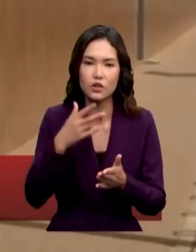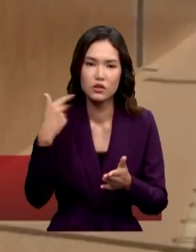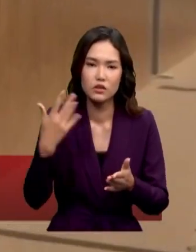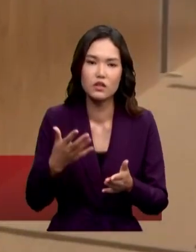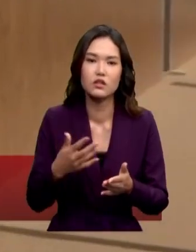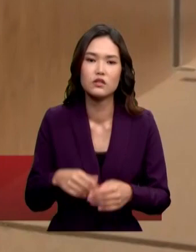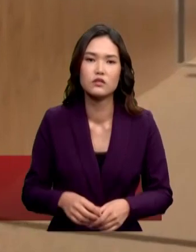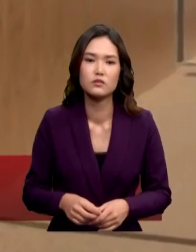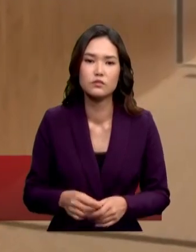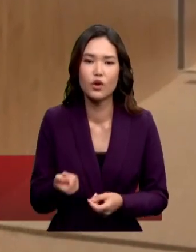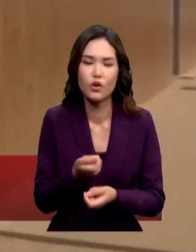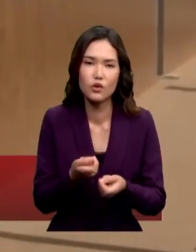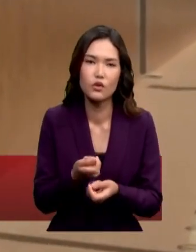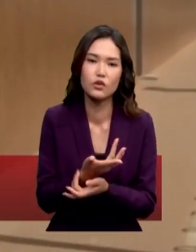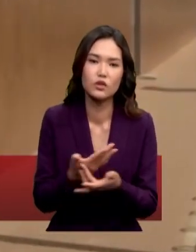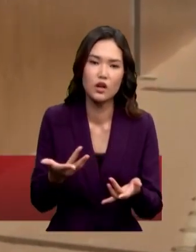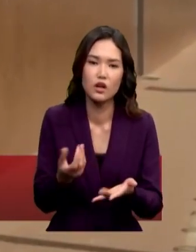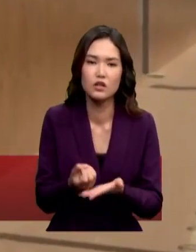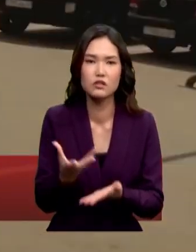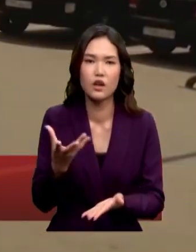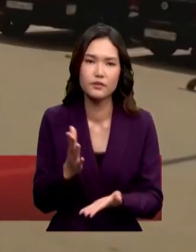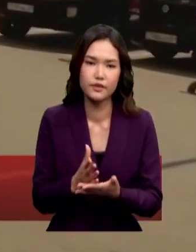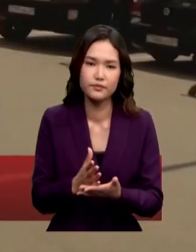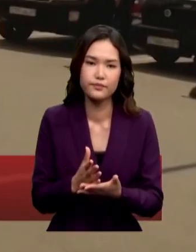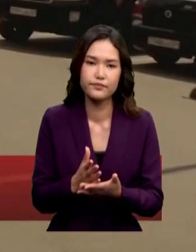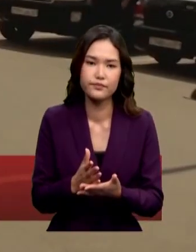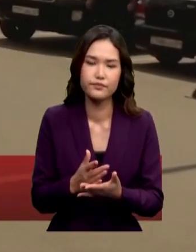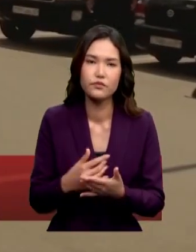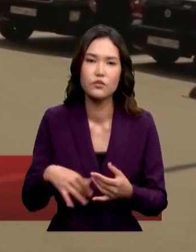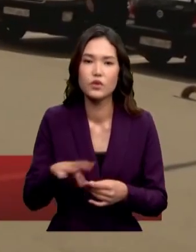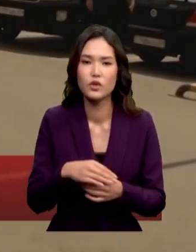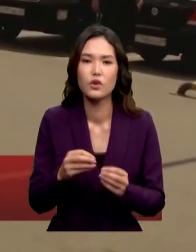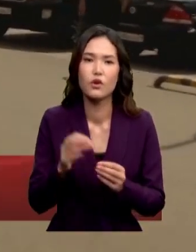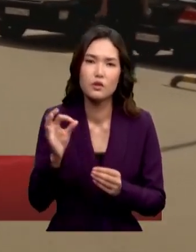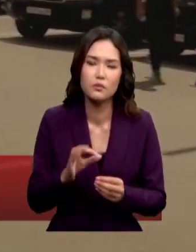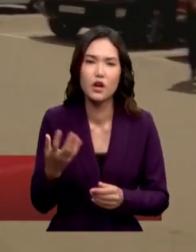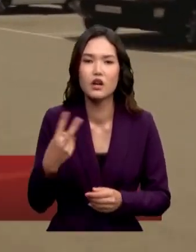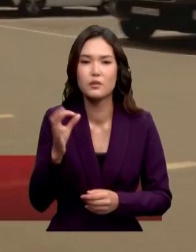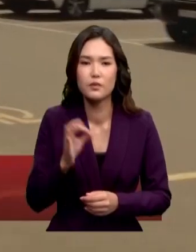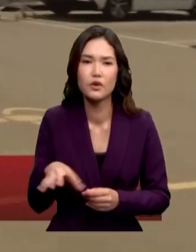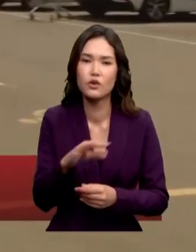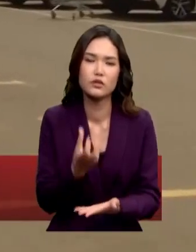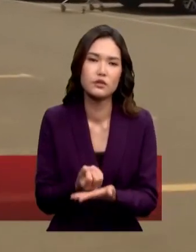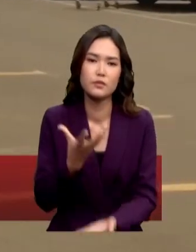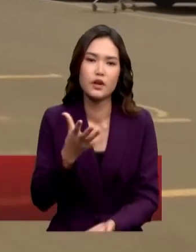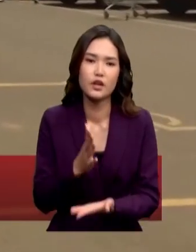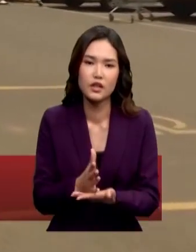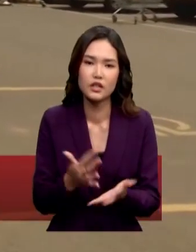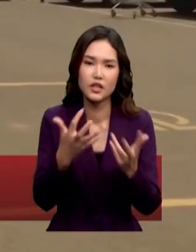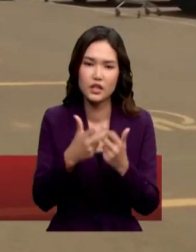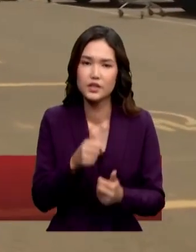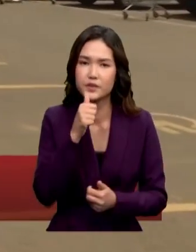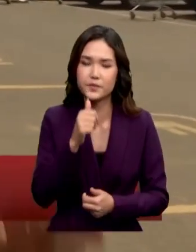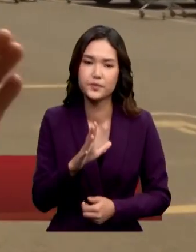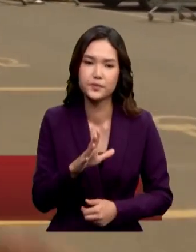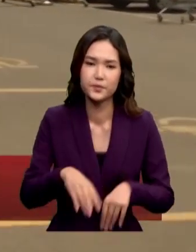Порошки, средства, мытье посуды, вот это все. Қымбаттап отыр, 10%-па, 20%-па, оны енді қазір есептеуді қойдық